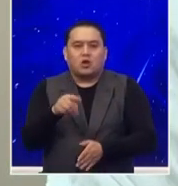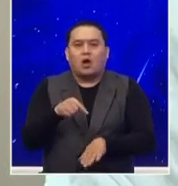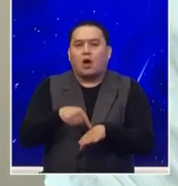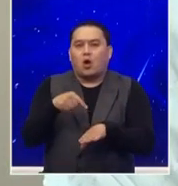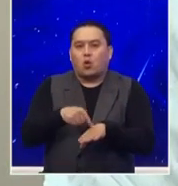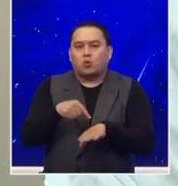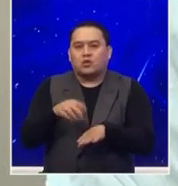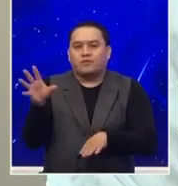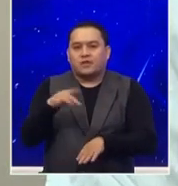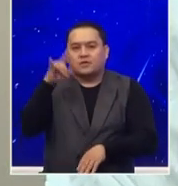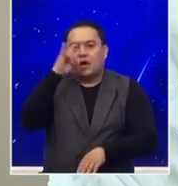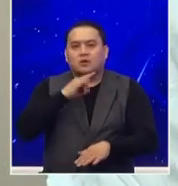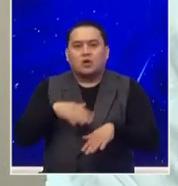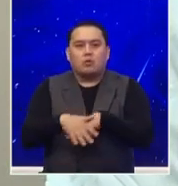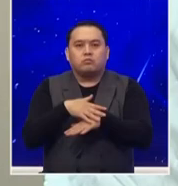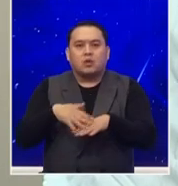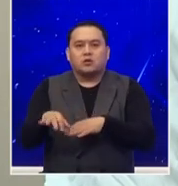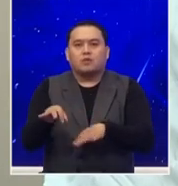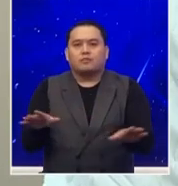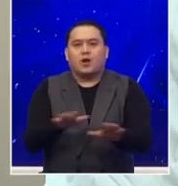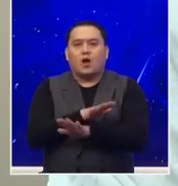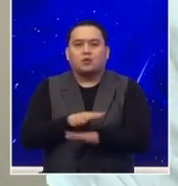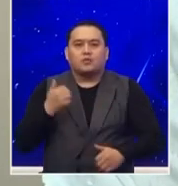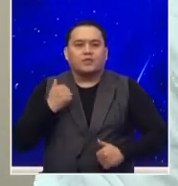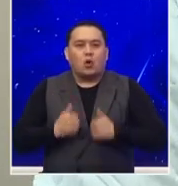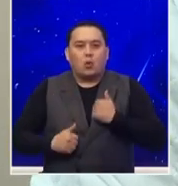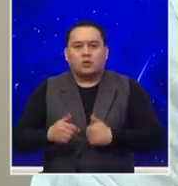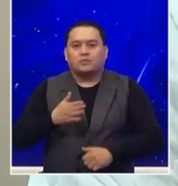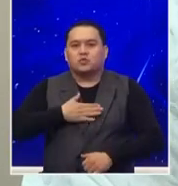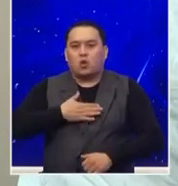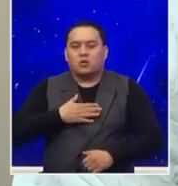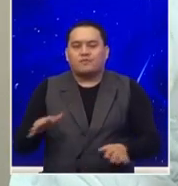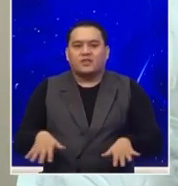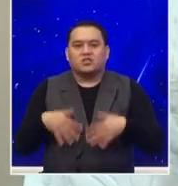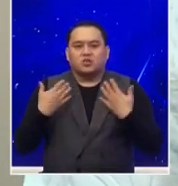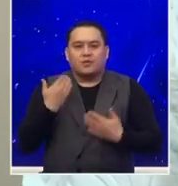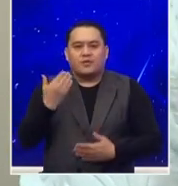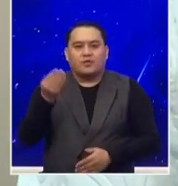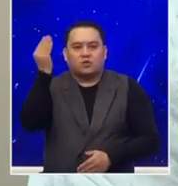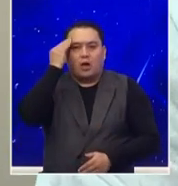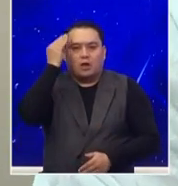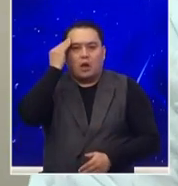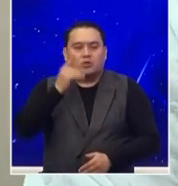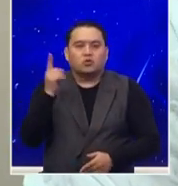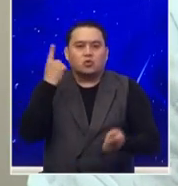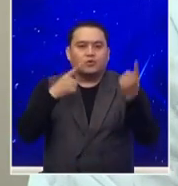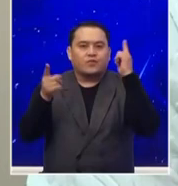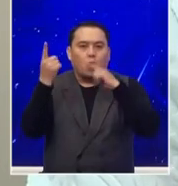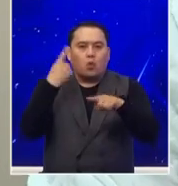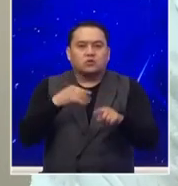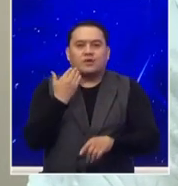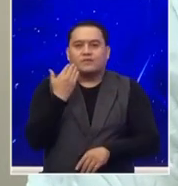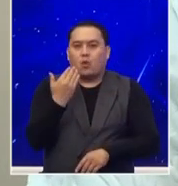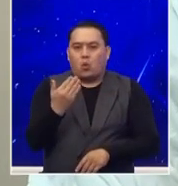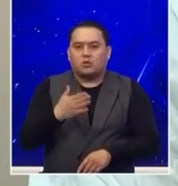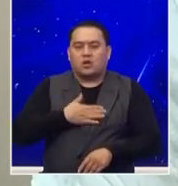ощущение, будто весь казахский народ поет. Конечно, мы гордимся своим земляком, восхищаемся его талантом. Именно с творчеством Мукагали